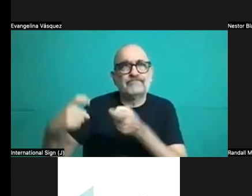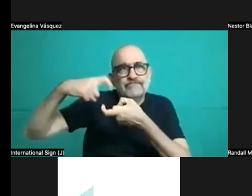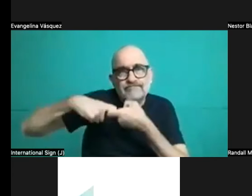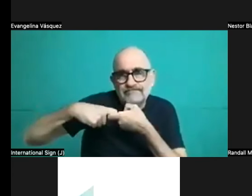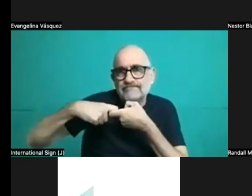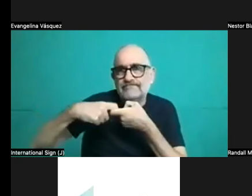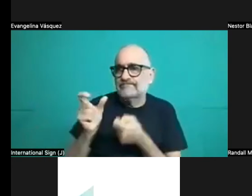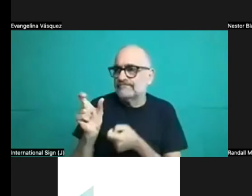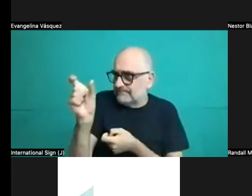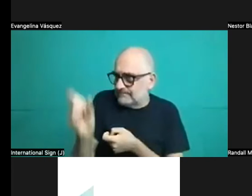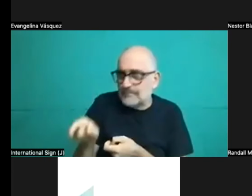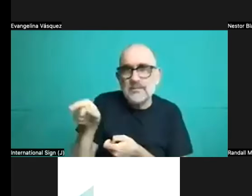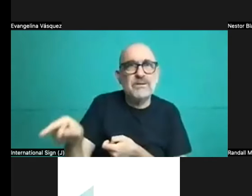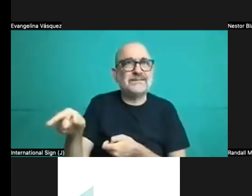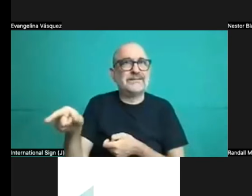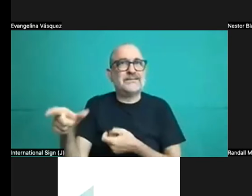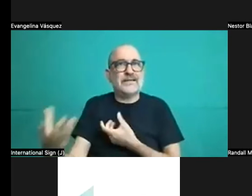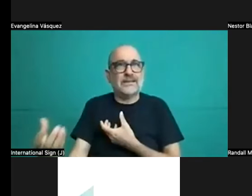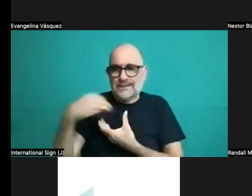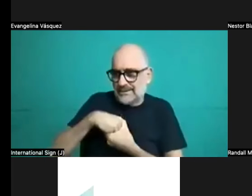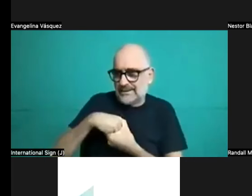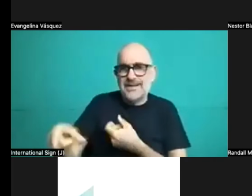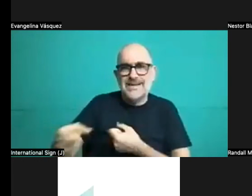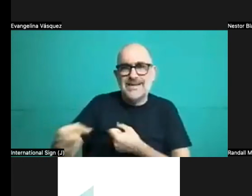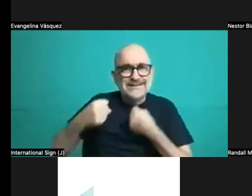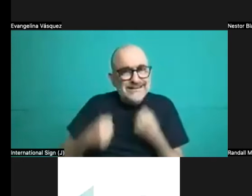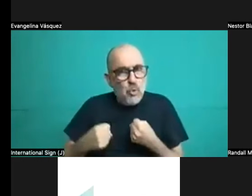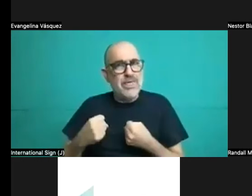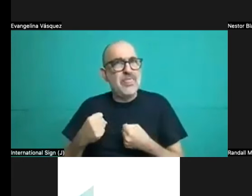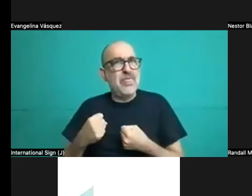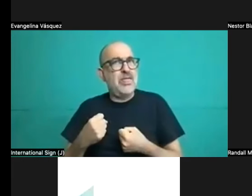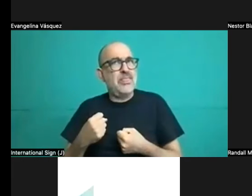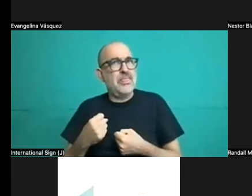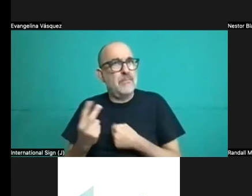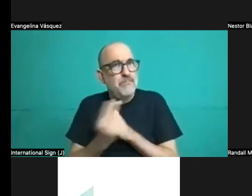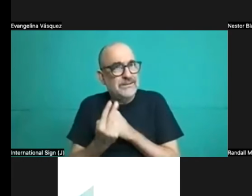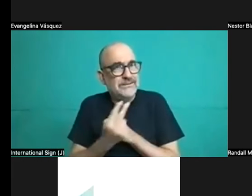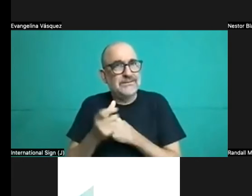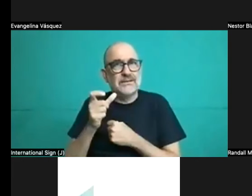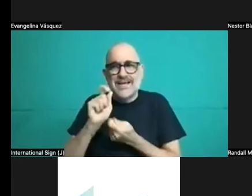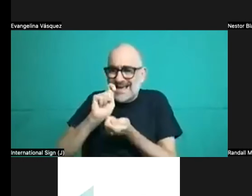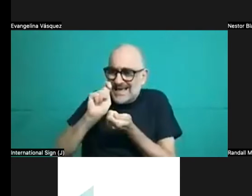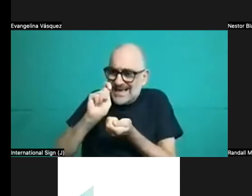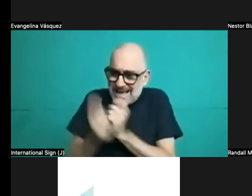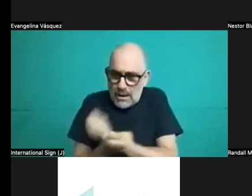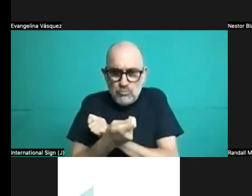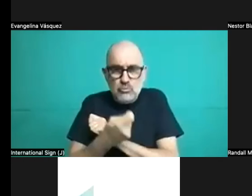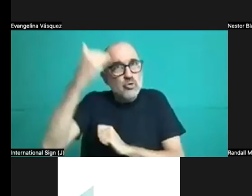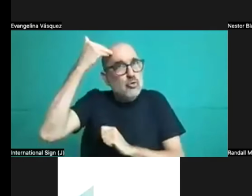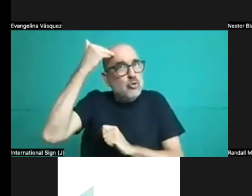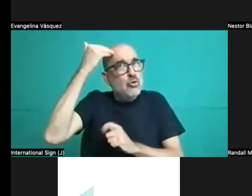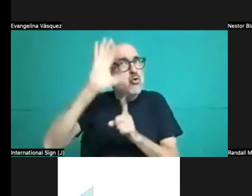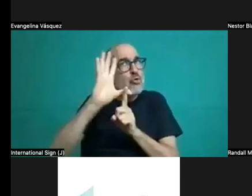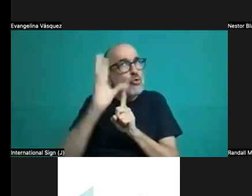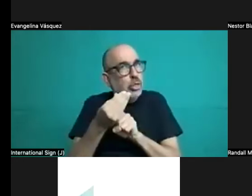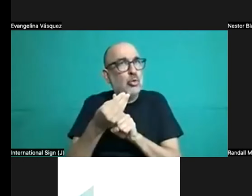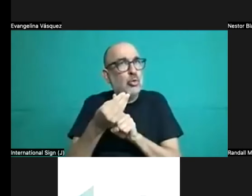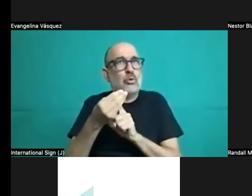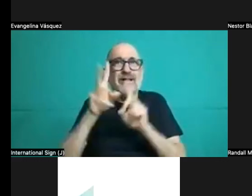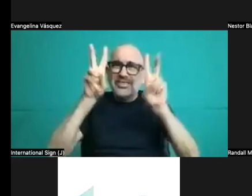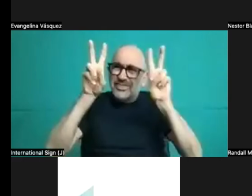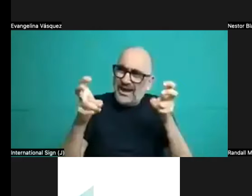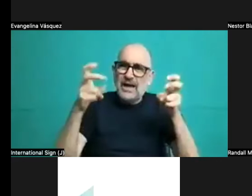incorpore la sécurité du patient. La sécurité du patient implique un changement de culture. Il s'agit de quelque chose de systémique qui est